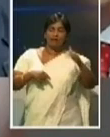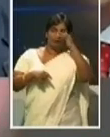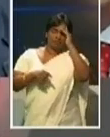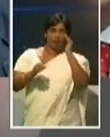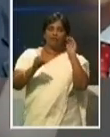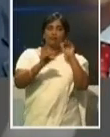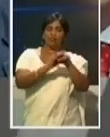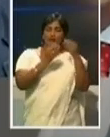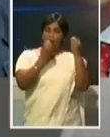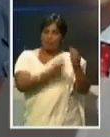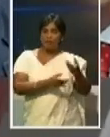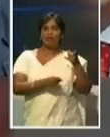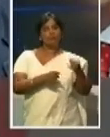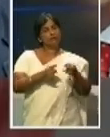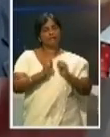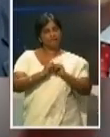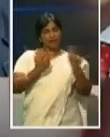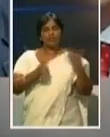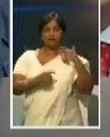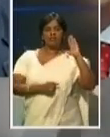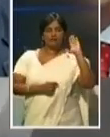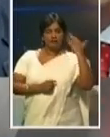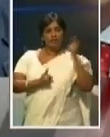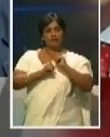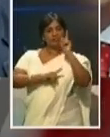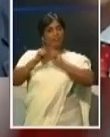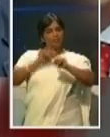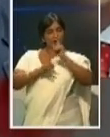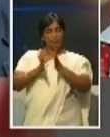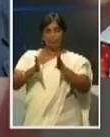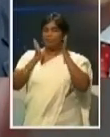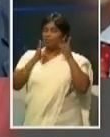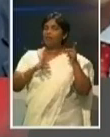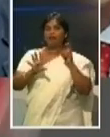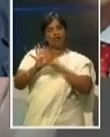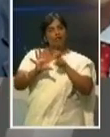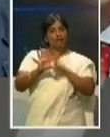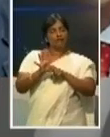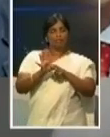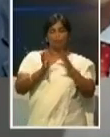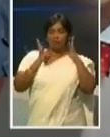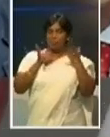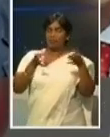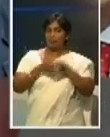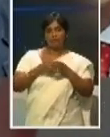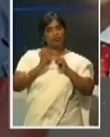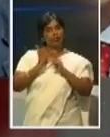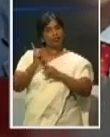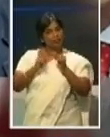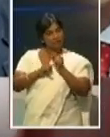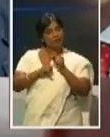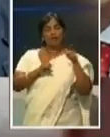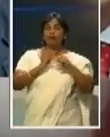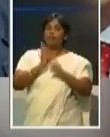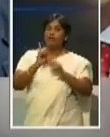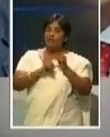ධුරයේ හිස්තැනක් ඇති කරන්න උවමනාවක් නැහැ. විශේෂයෙන්ම පාර්ලිමේන්තුවේ බහුතර ආසන ගානක් හිමි පක්ෂය එක්සත් ජාතික පක්ෂය.